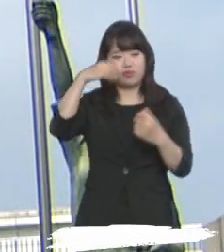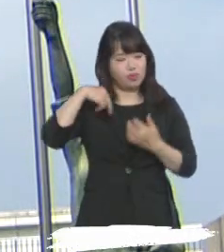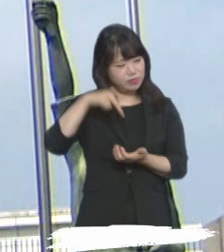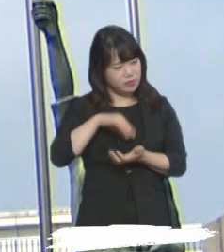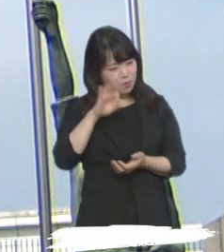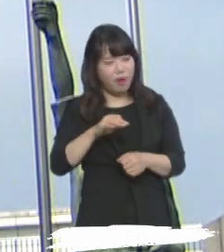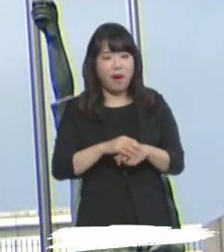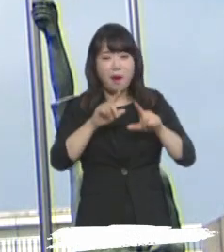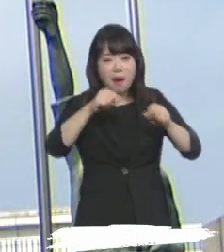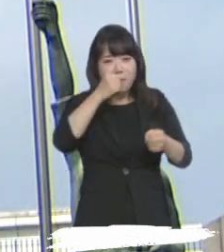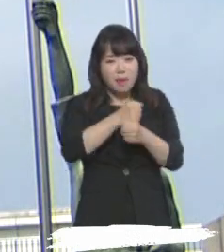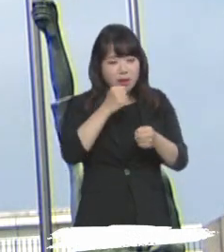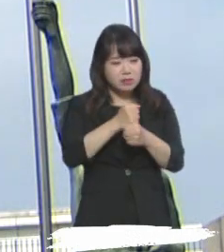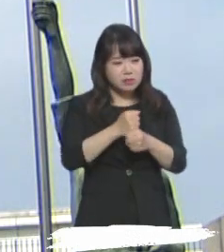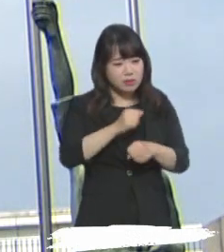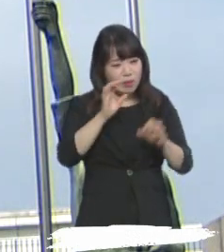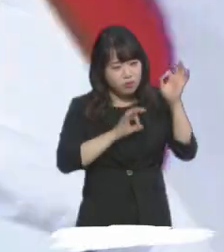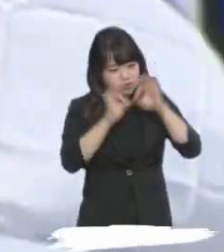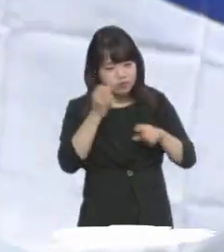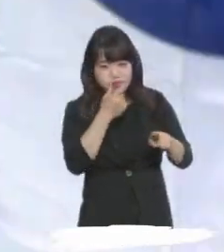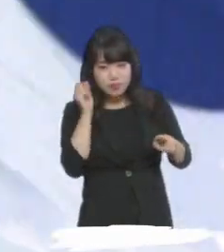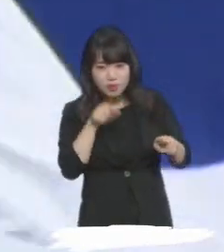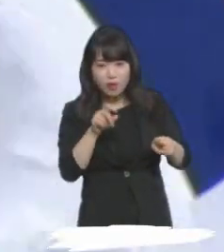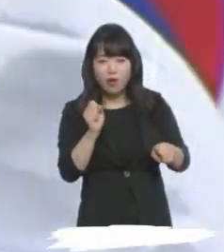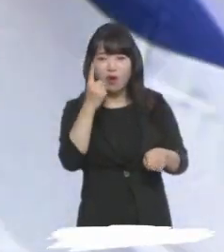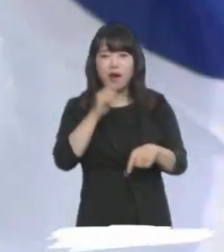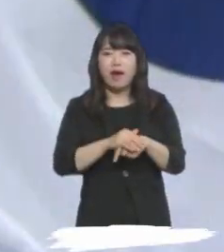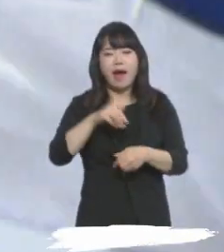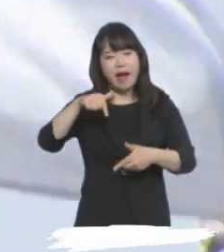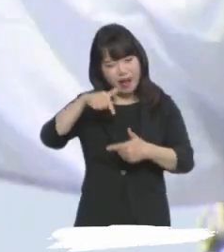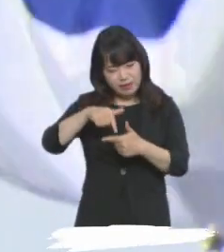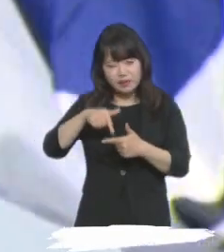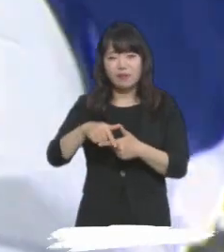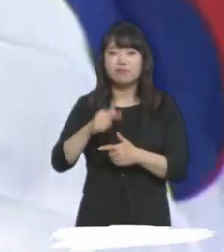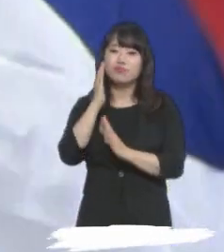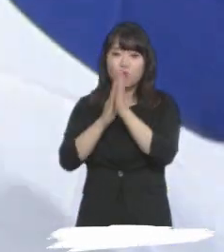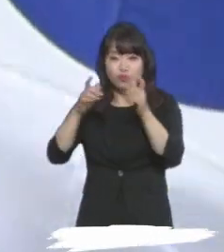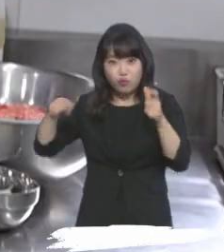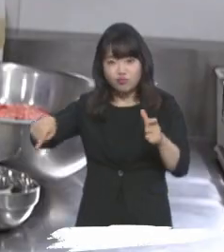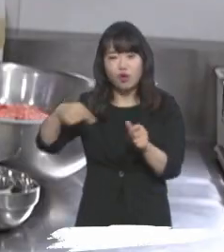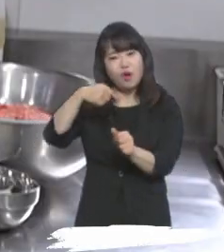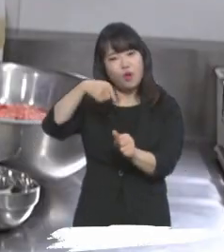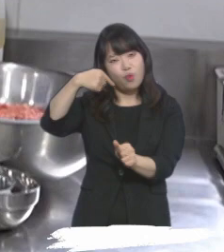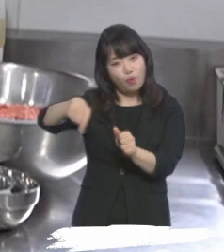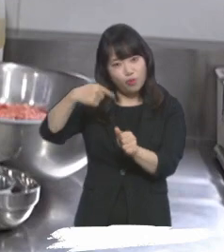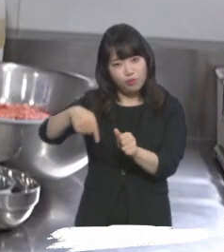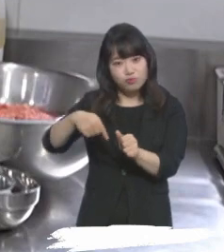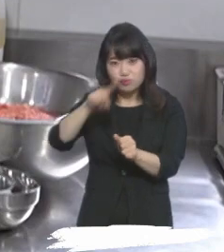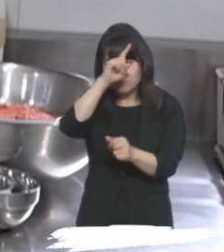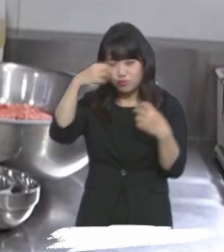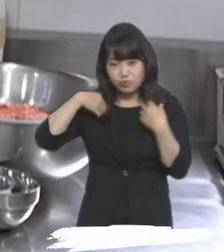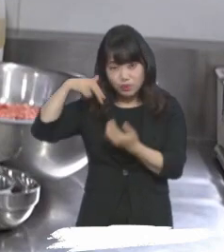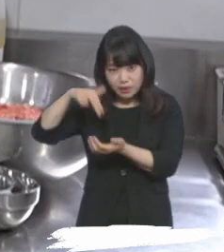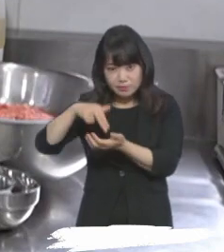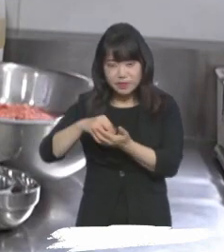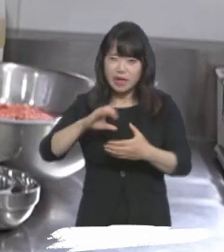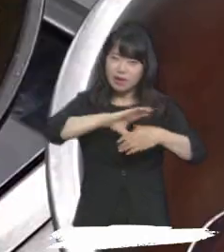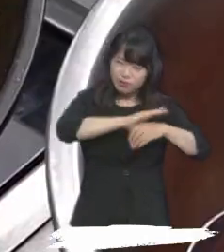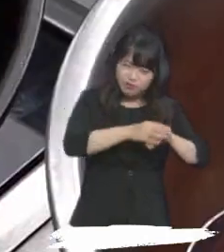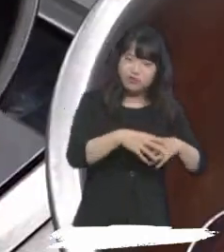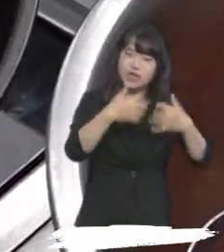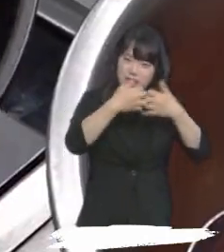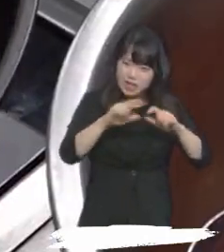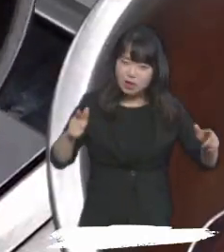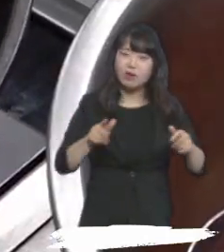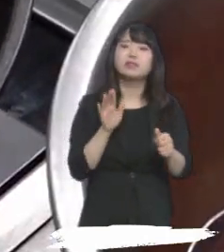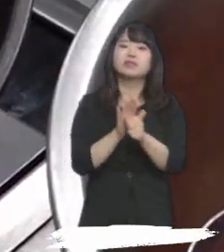부실급식 문제의 해결 대책으로 강남, 서초, 강동, 송파교육지원청에 급식 로봇과 식기류 세척 렌탈 등을